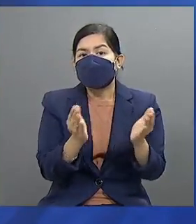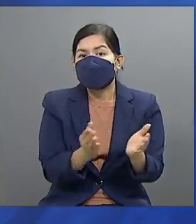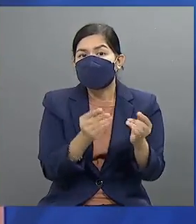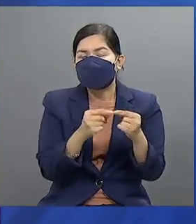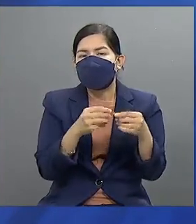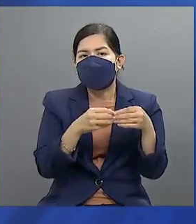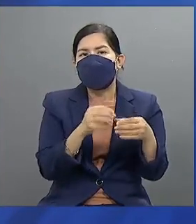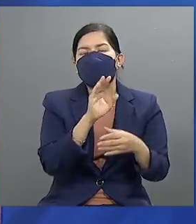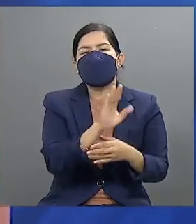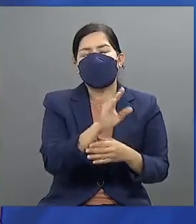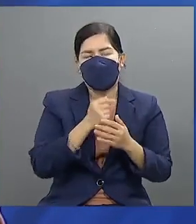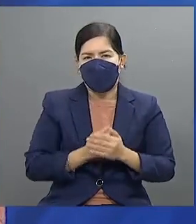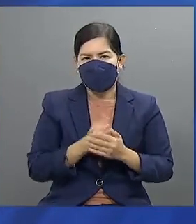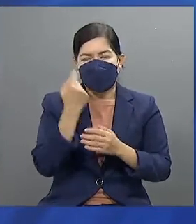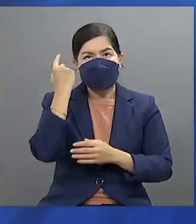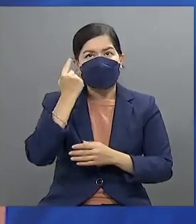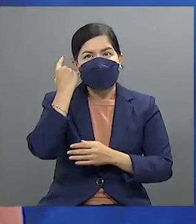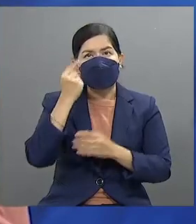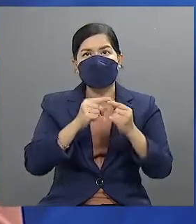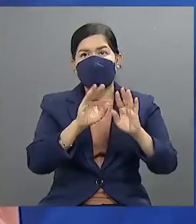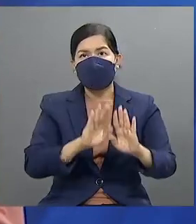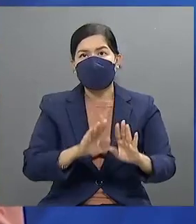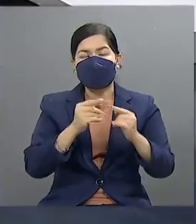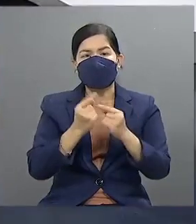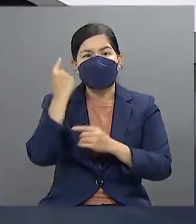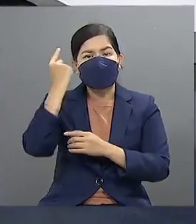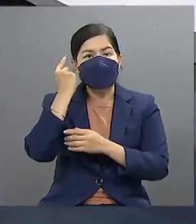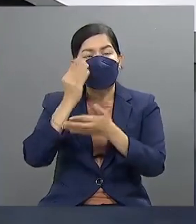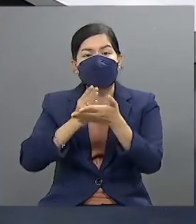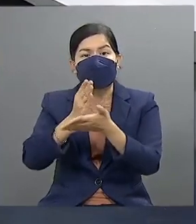นละครึ่งแบบนี้นะคะรัฐบาลพอมีหรือเปล่าสมทบคนละครึ่งนะคะ ค่ะขอบคุณค่ะ ขอบคุณค่ะ